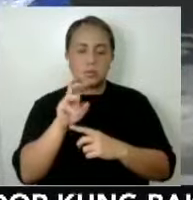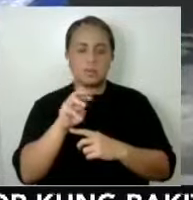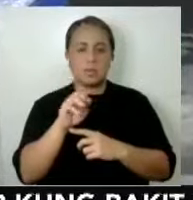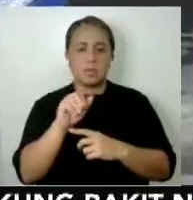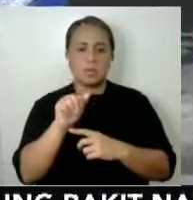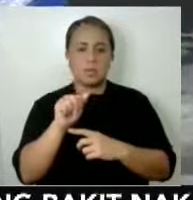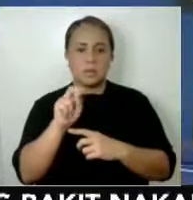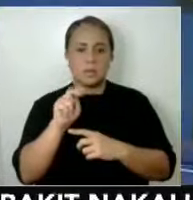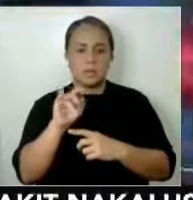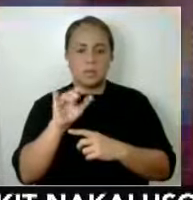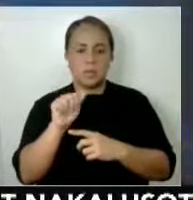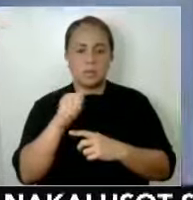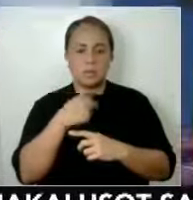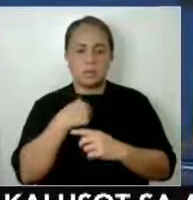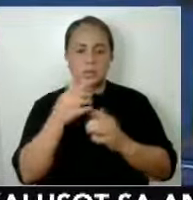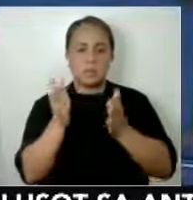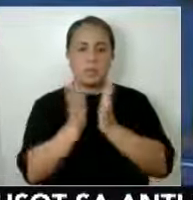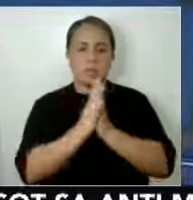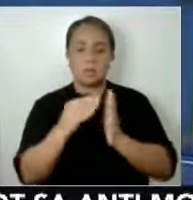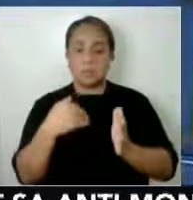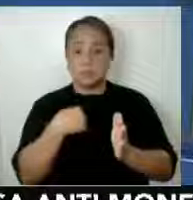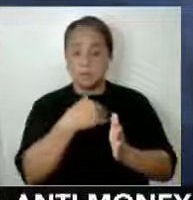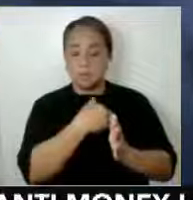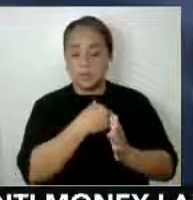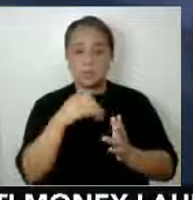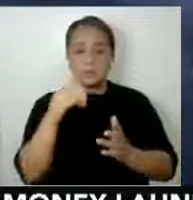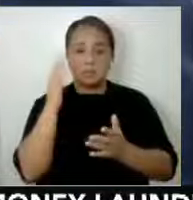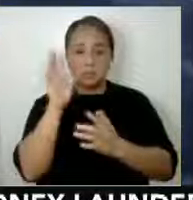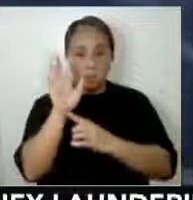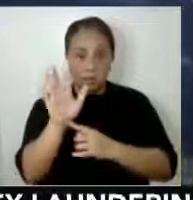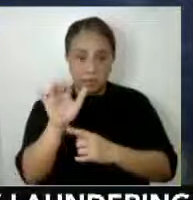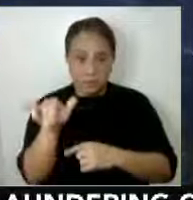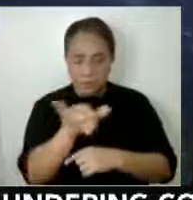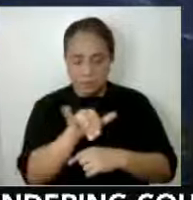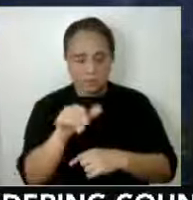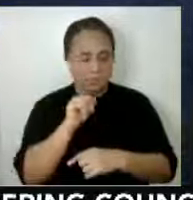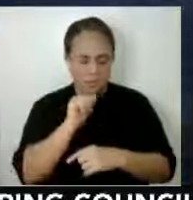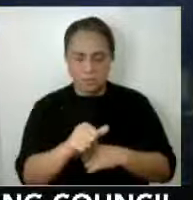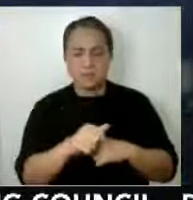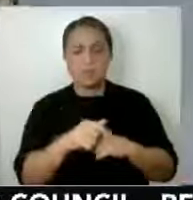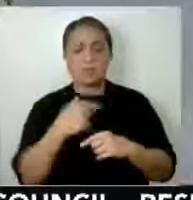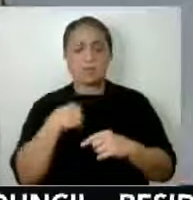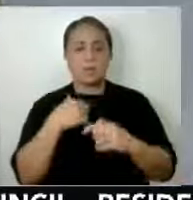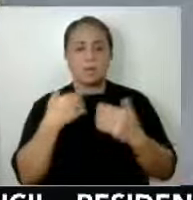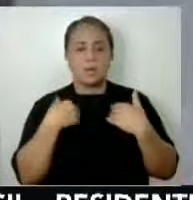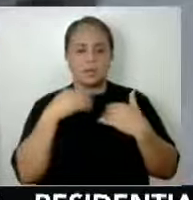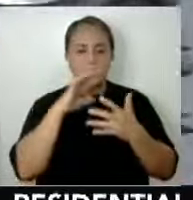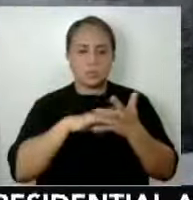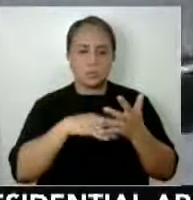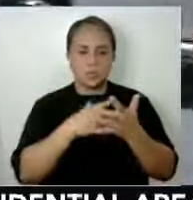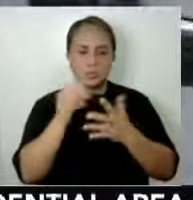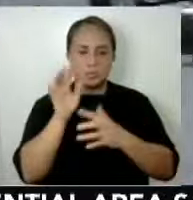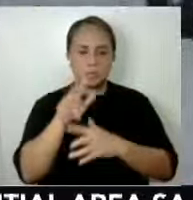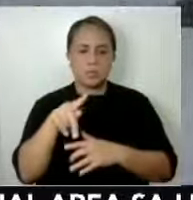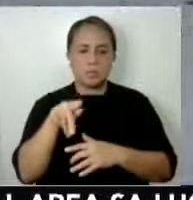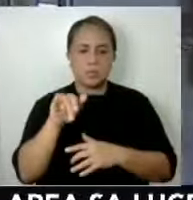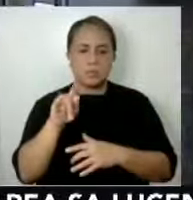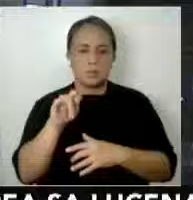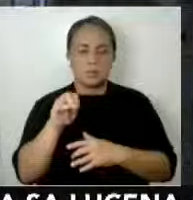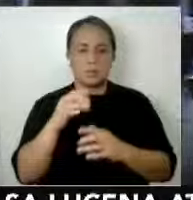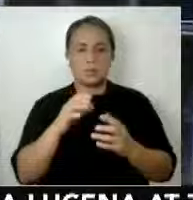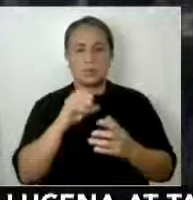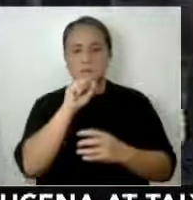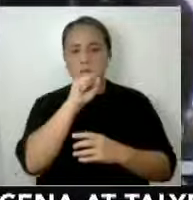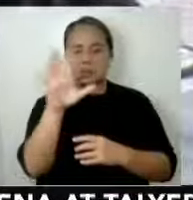nila hihingin sa kanila mga miyembro na magtigil pasada rin. Gayunpaman, nakatakda rin daw magprotesta ang pisto sa Korte Suprema sa Martes